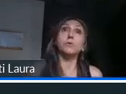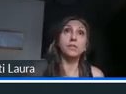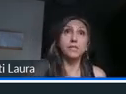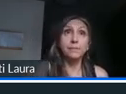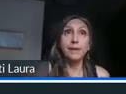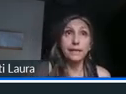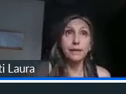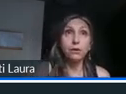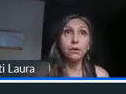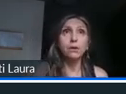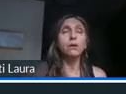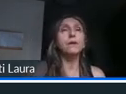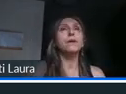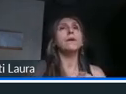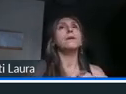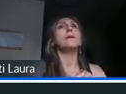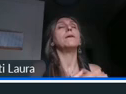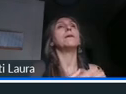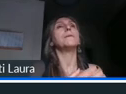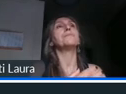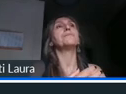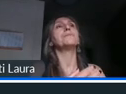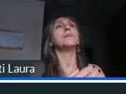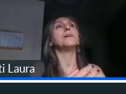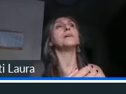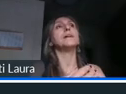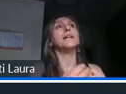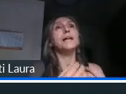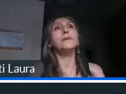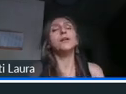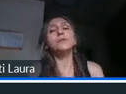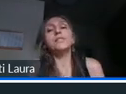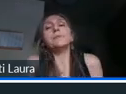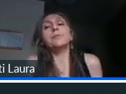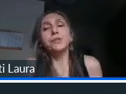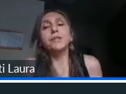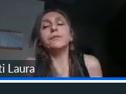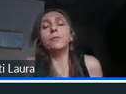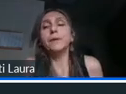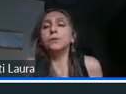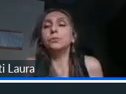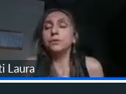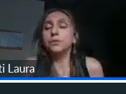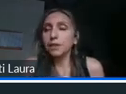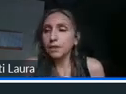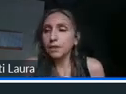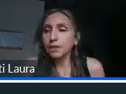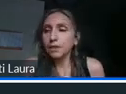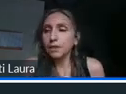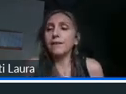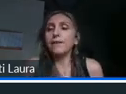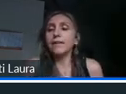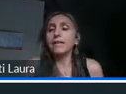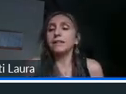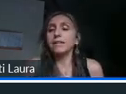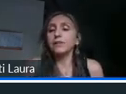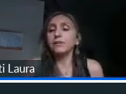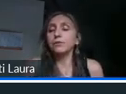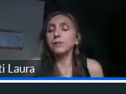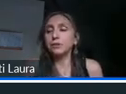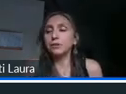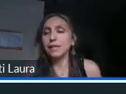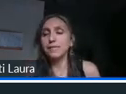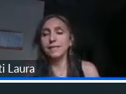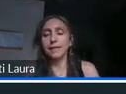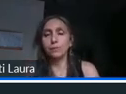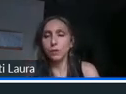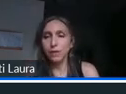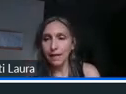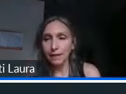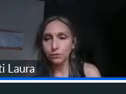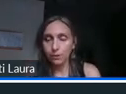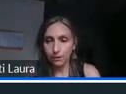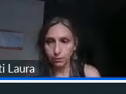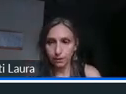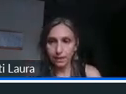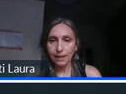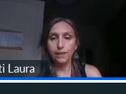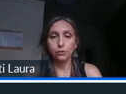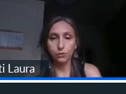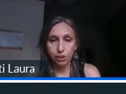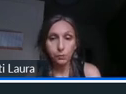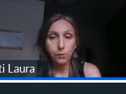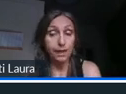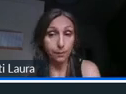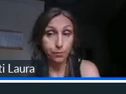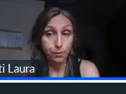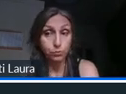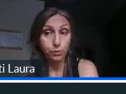crea qualcosa di bello, crea qualcosa di positivo per tutti, deve avere diritto di poter essere remunerato,